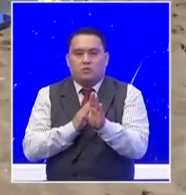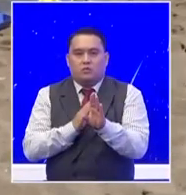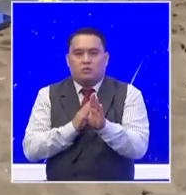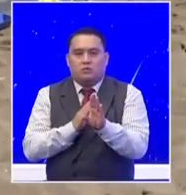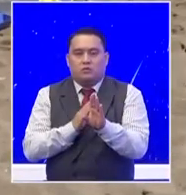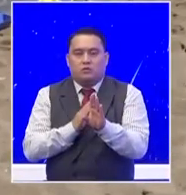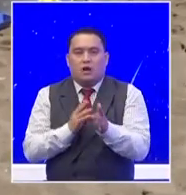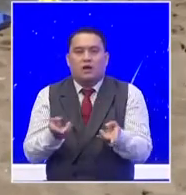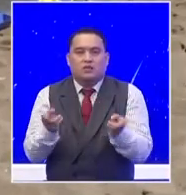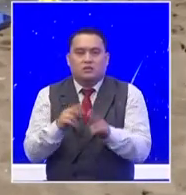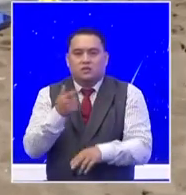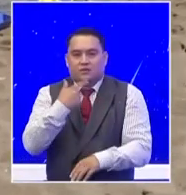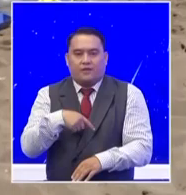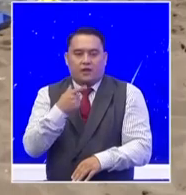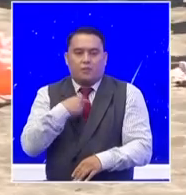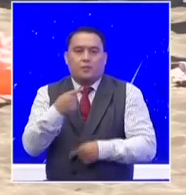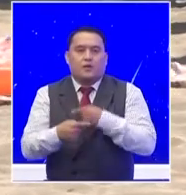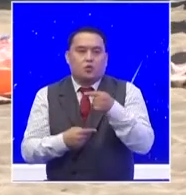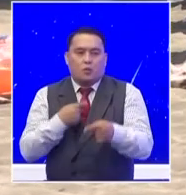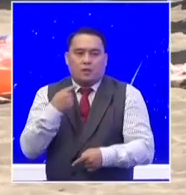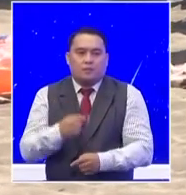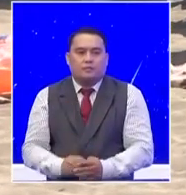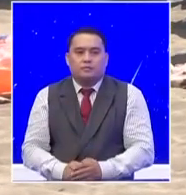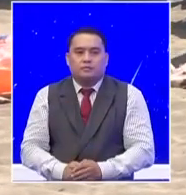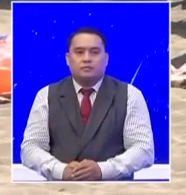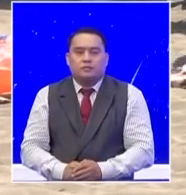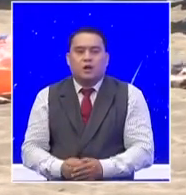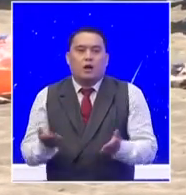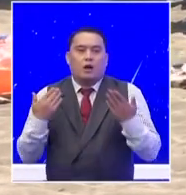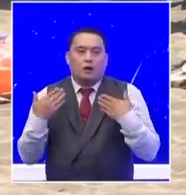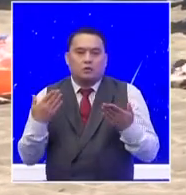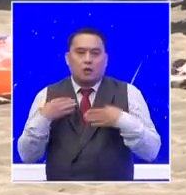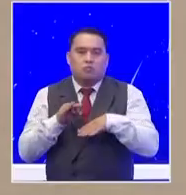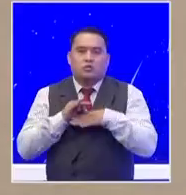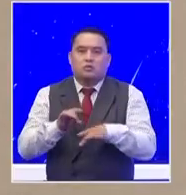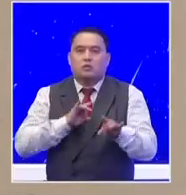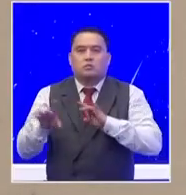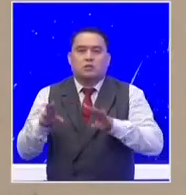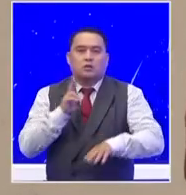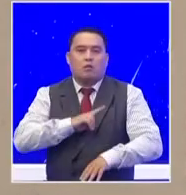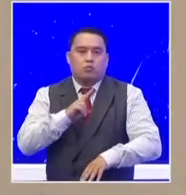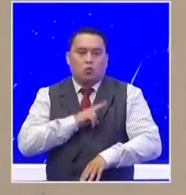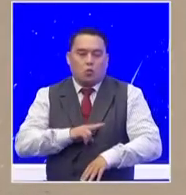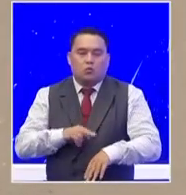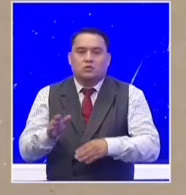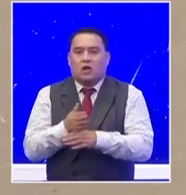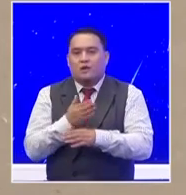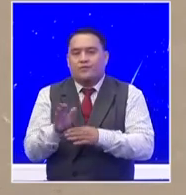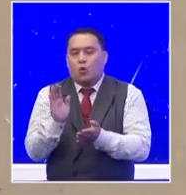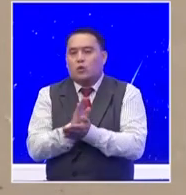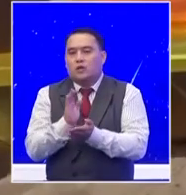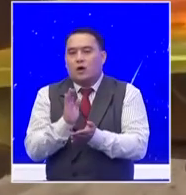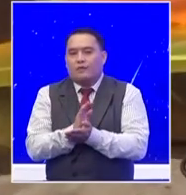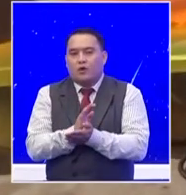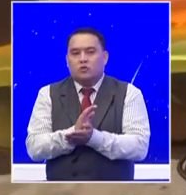мы смогли оставить своим потомкам. В рамках акции с отдыхающими проведена разъяснительная работа по сбору и сортировке отходов.